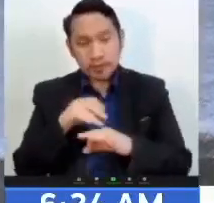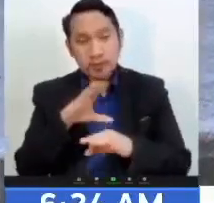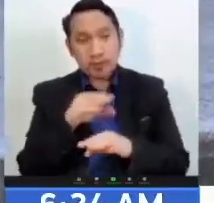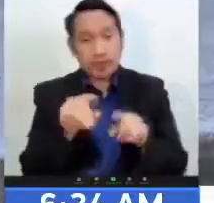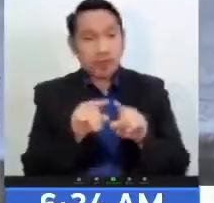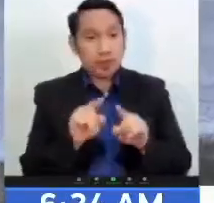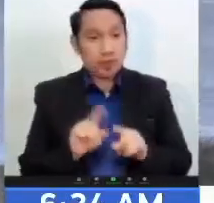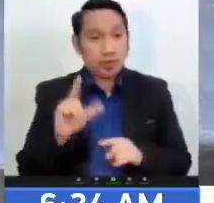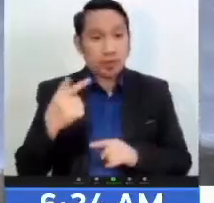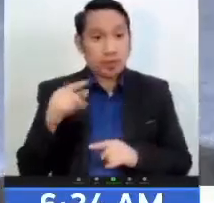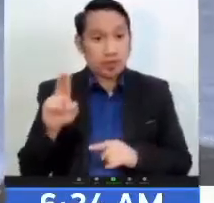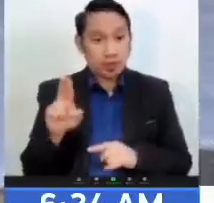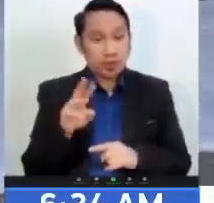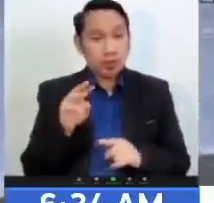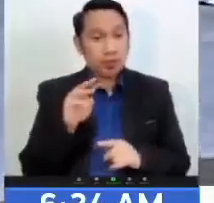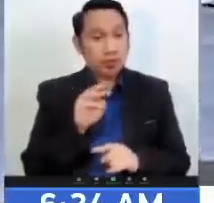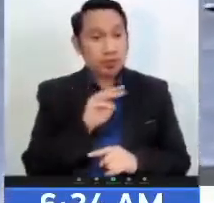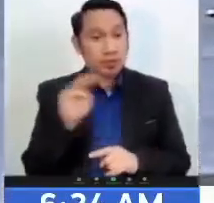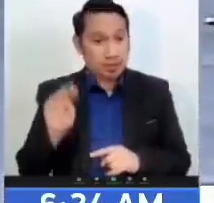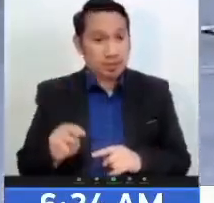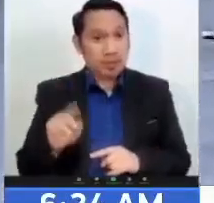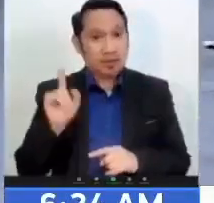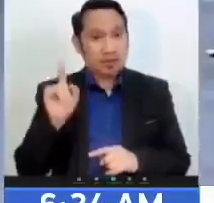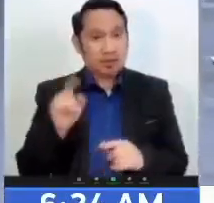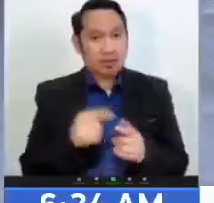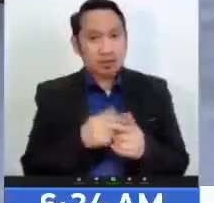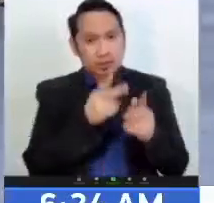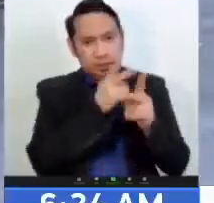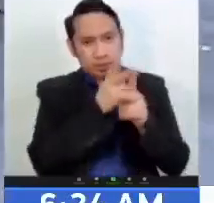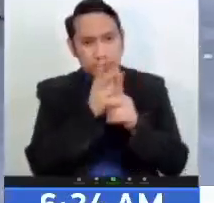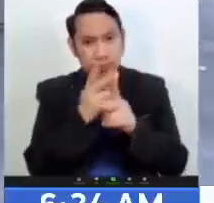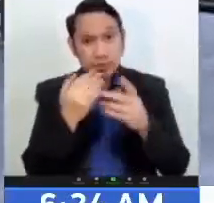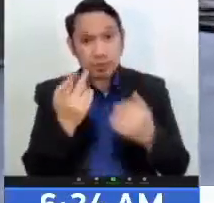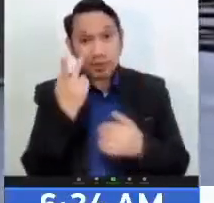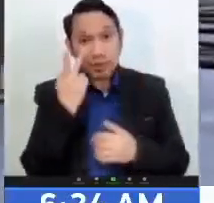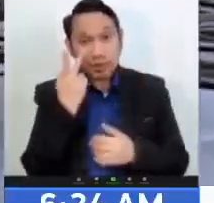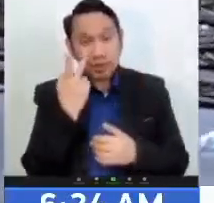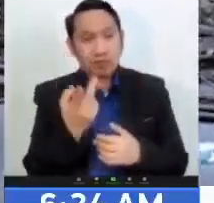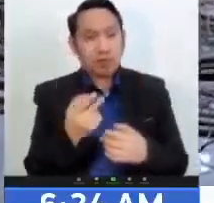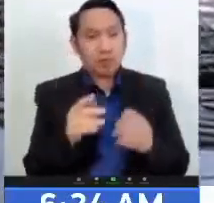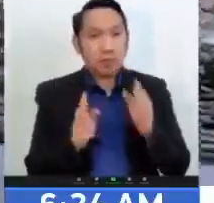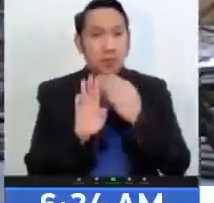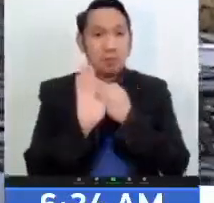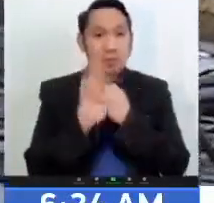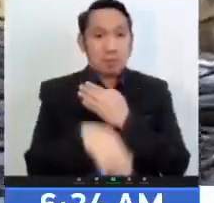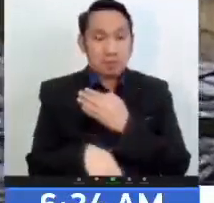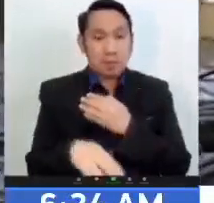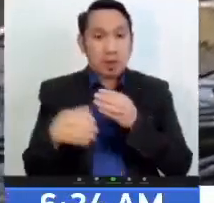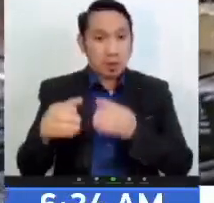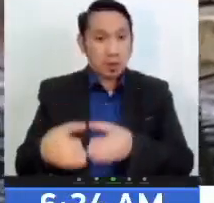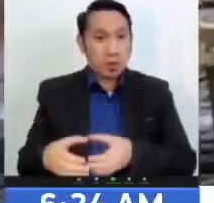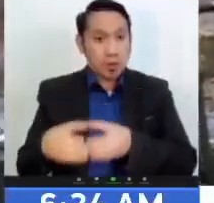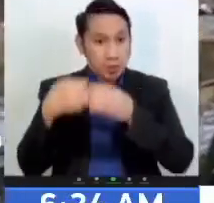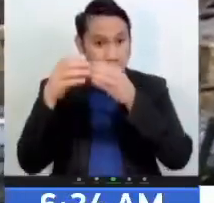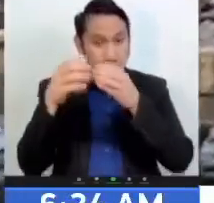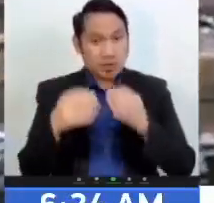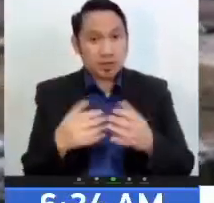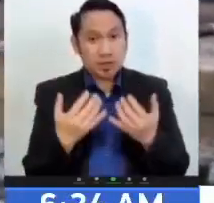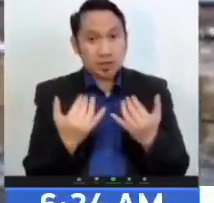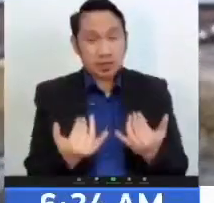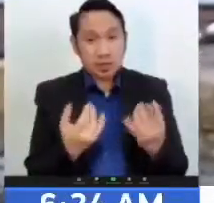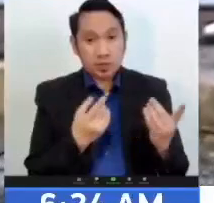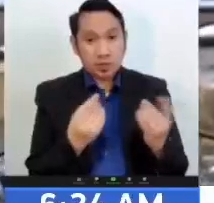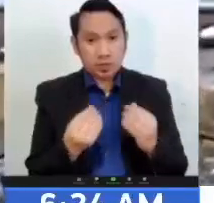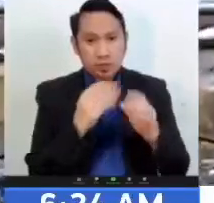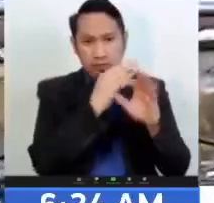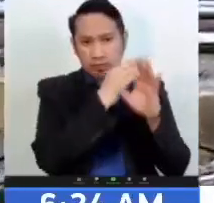Police District. Kaya kung nakikita nyo, nakatayo na rito yung mga poste ng Meralco. Ang ginagawa nila ngayon ay yung pagsasaayos ng mga kable